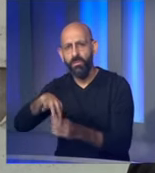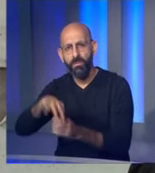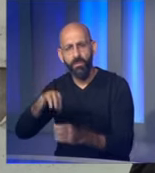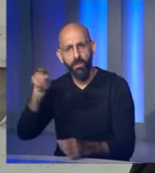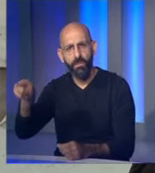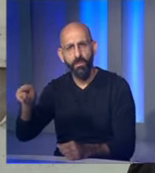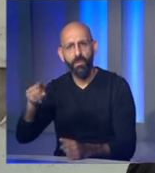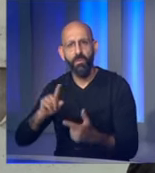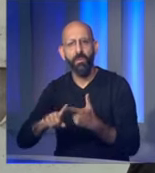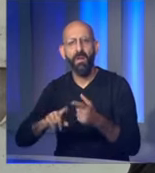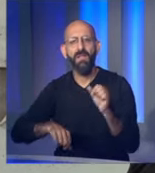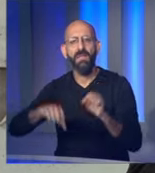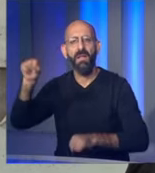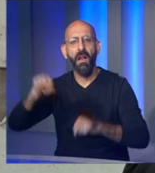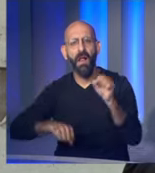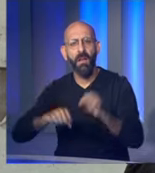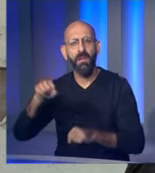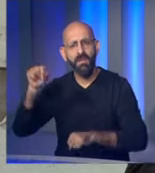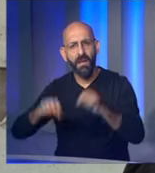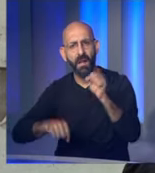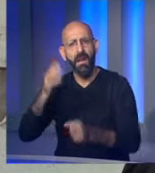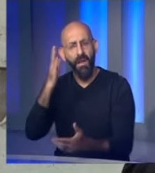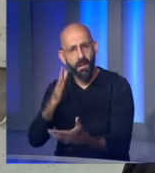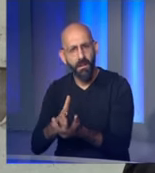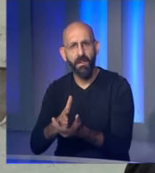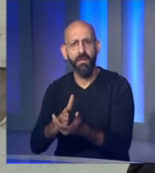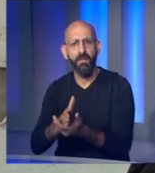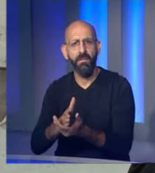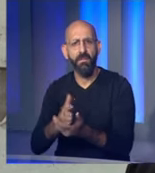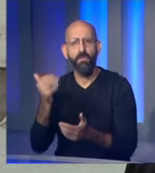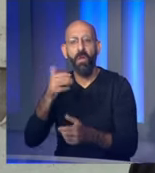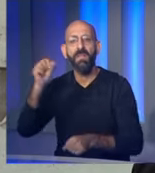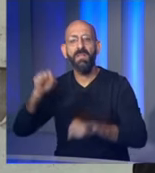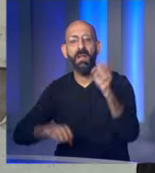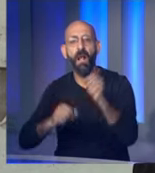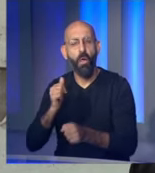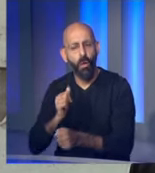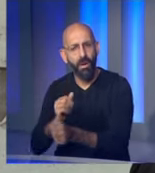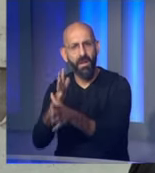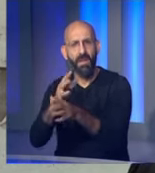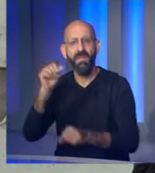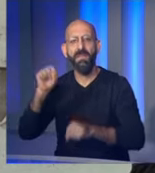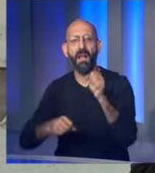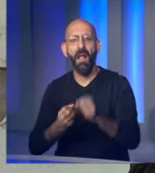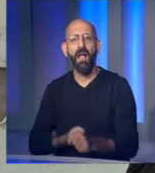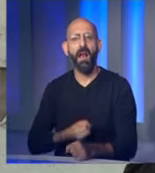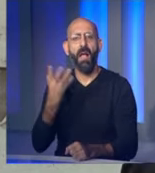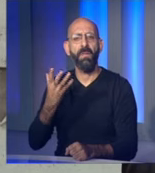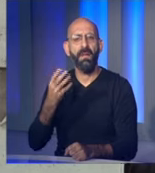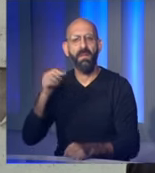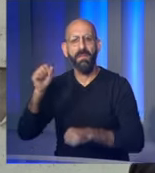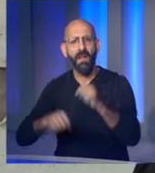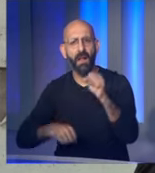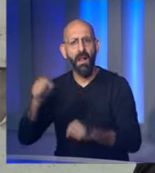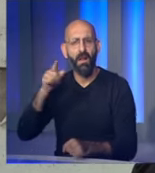يلي هو عيد الاستقلال بالمجلس النيابي تنرفع الصوت و تنجدد الاستقلال استقلال الحقيقي اللي نحن بنامن فيه